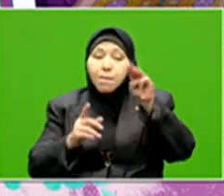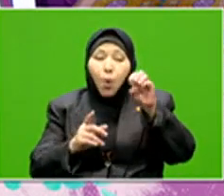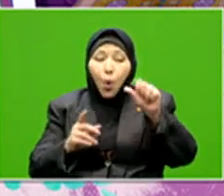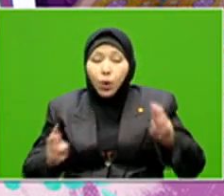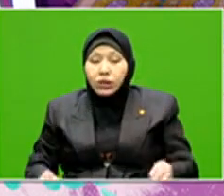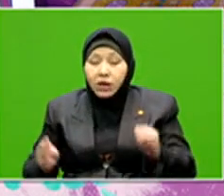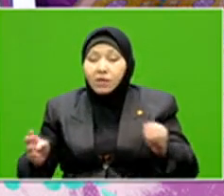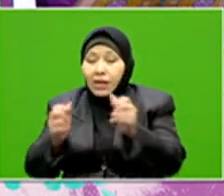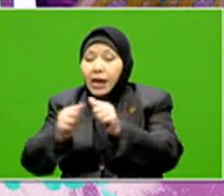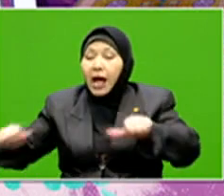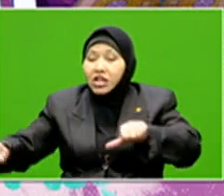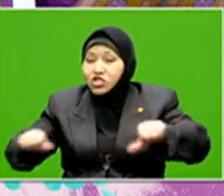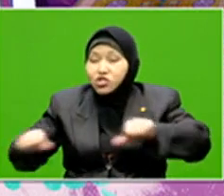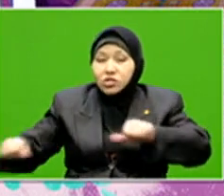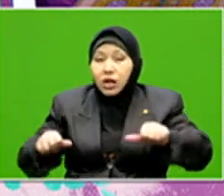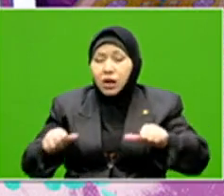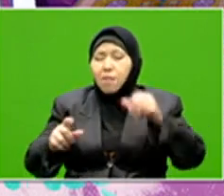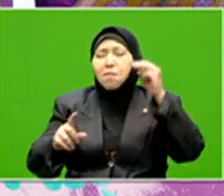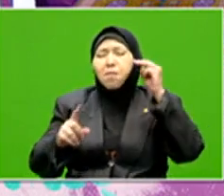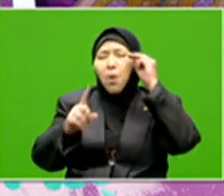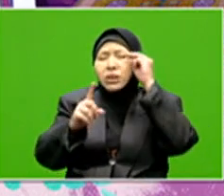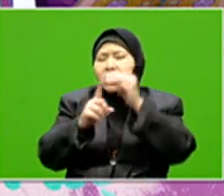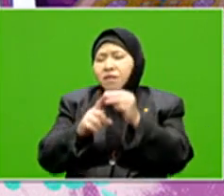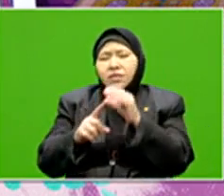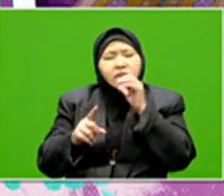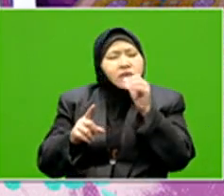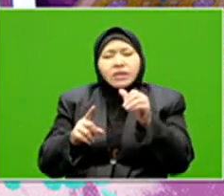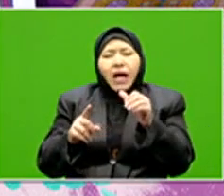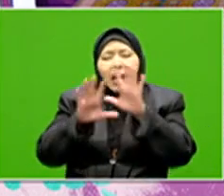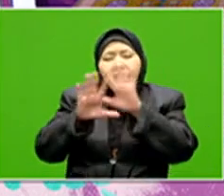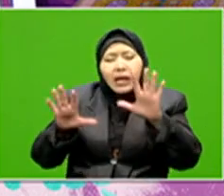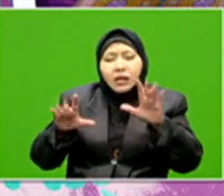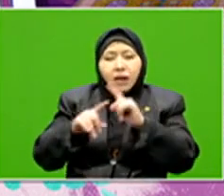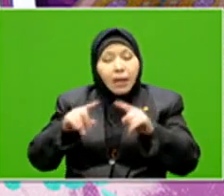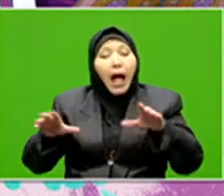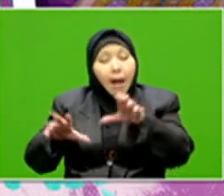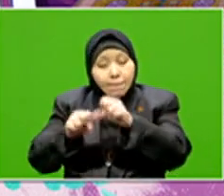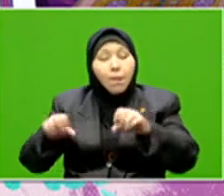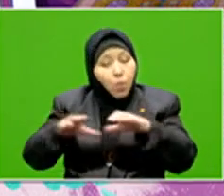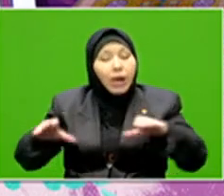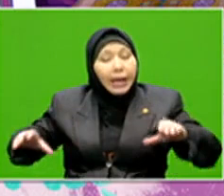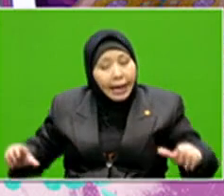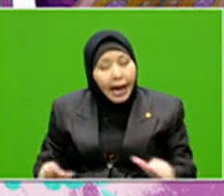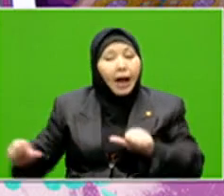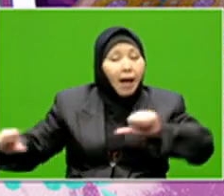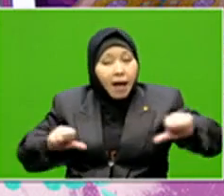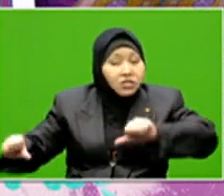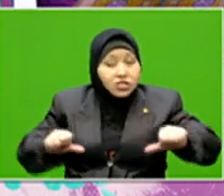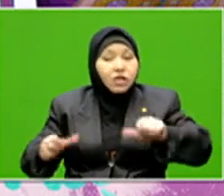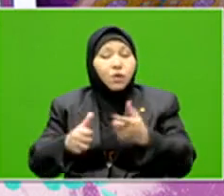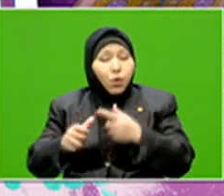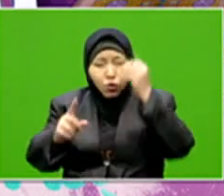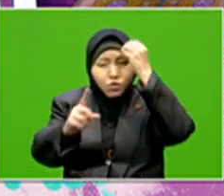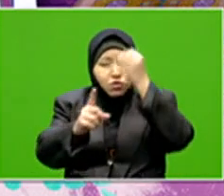campur action. Kadang-kadang dia motif tak berapa clear, ambil action dulu, nanti dia punya motif ataupun tujuan dalam hidup